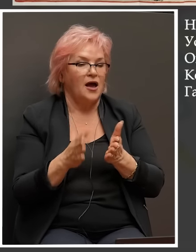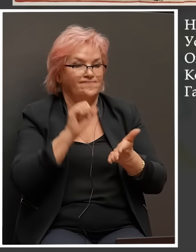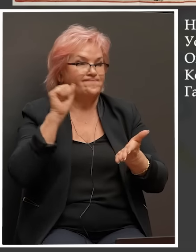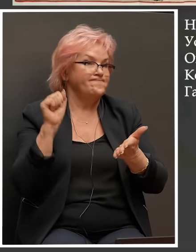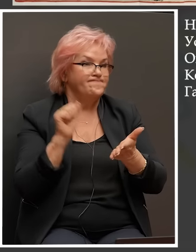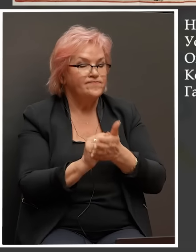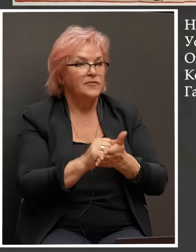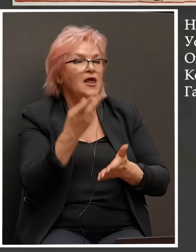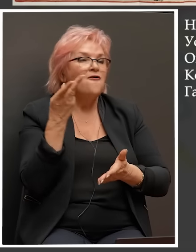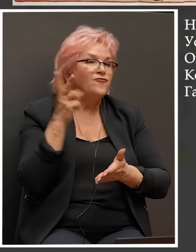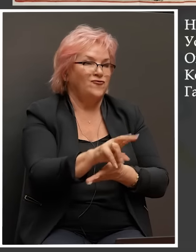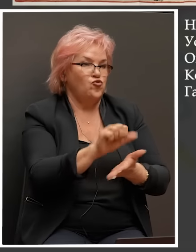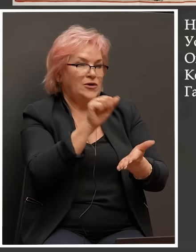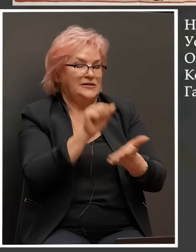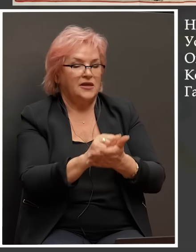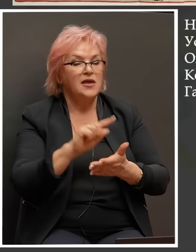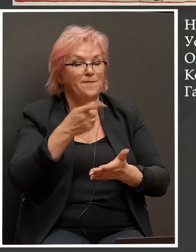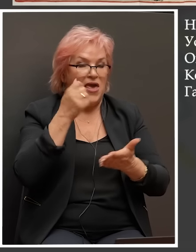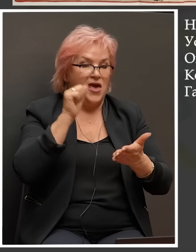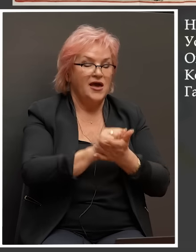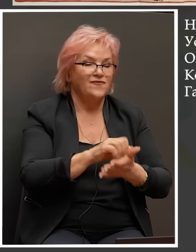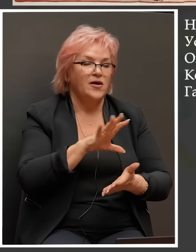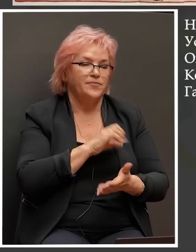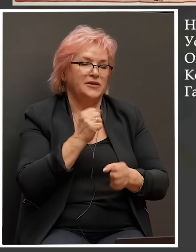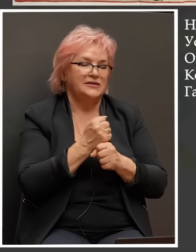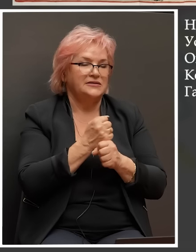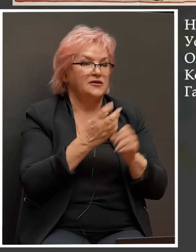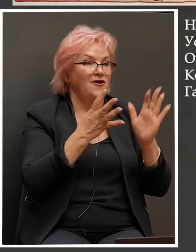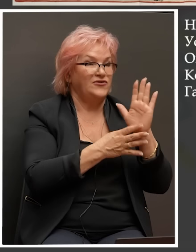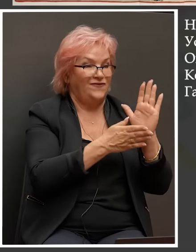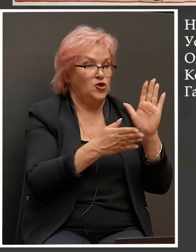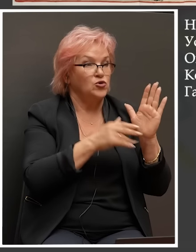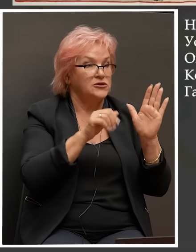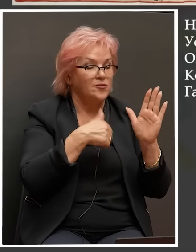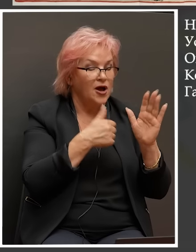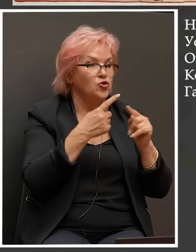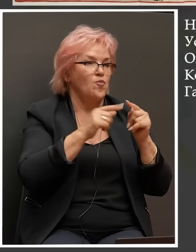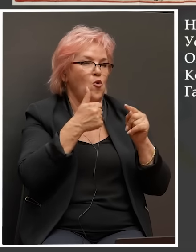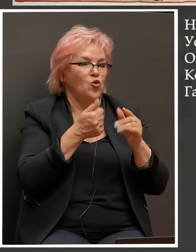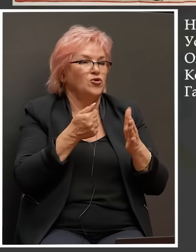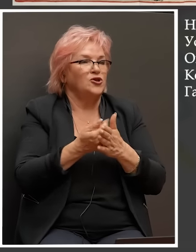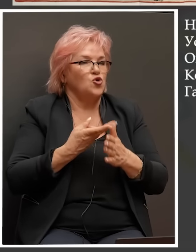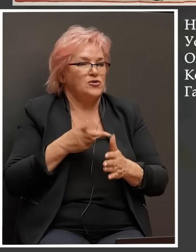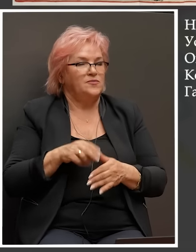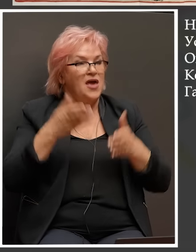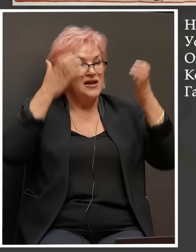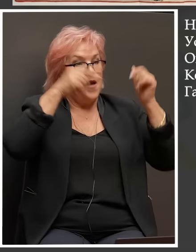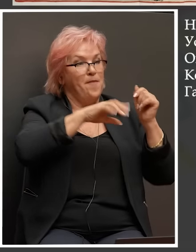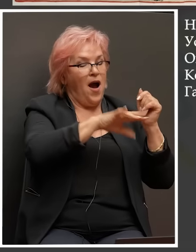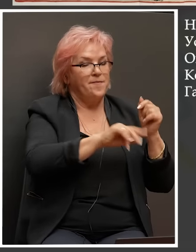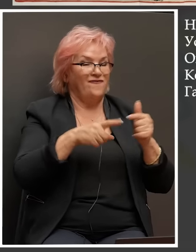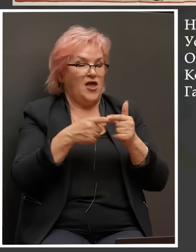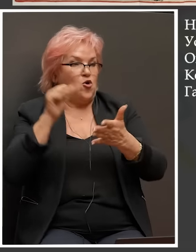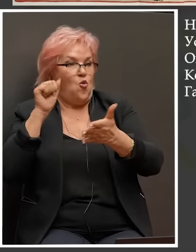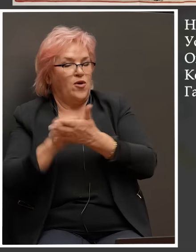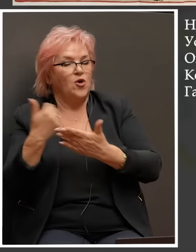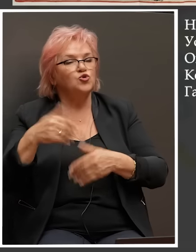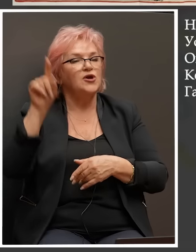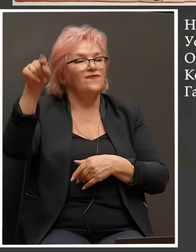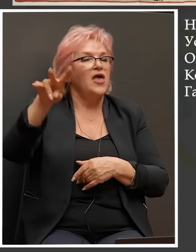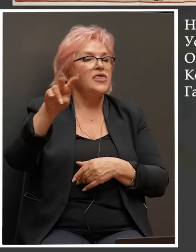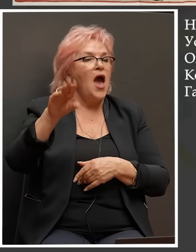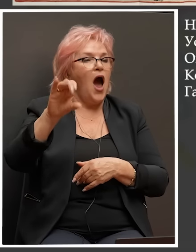издана в двух изданиях, первое издание было сделано в 90-м году, за полгода до смерти папы, второе издание он выпускает уже в